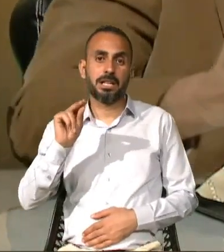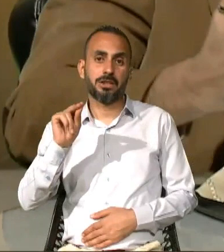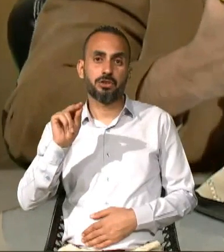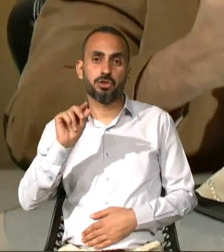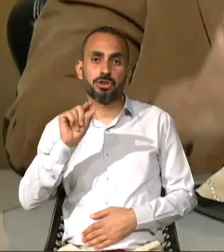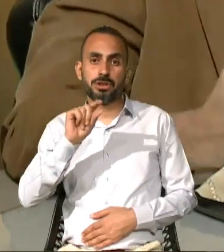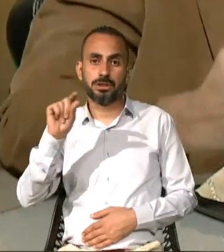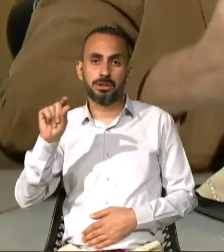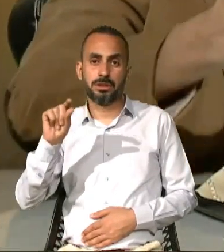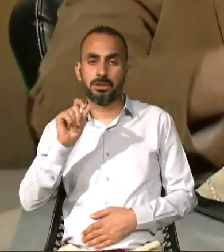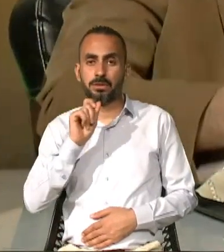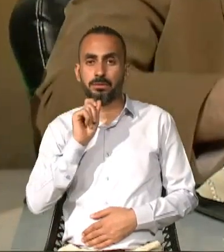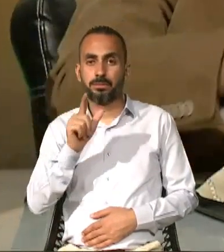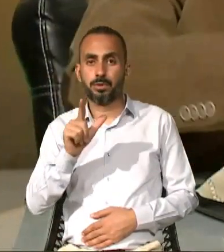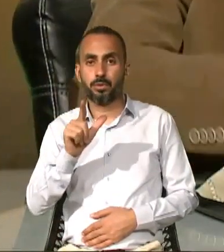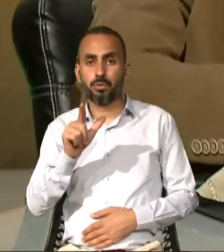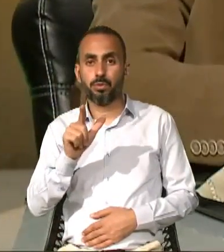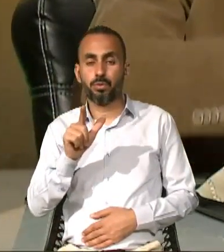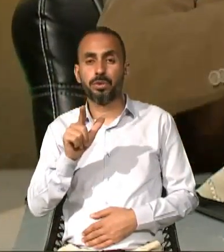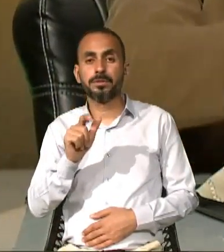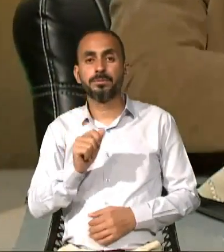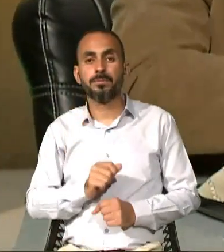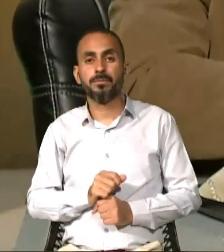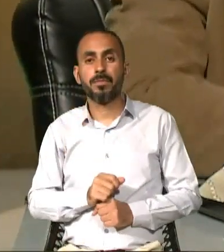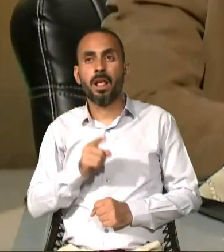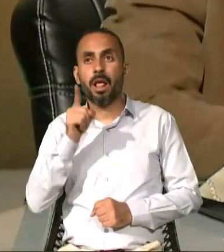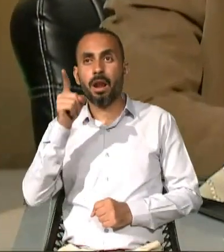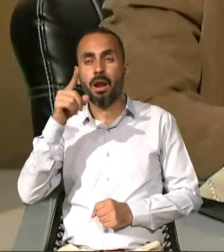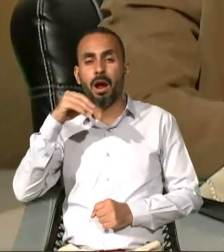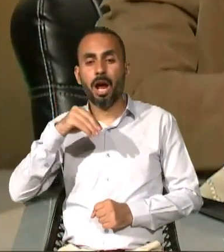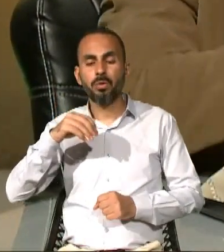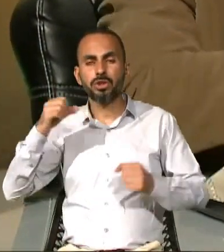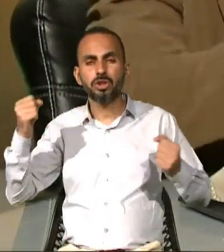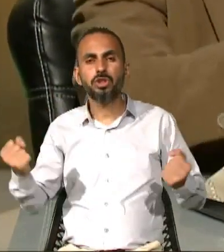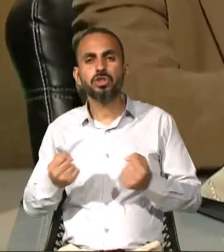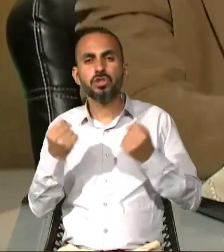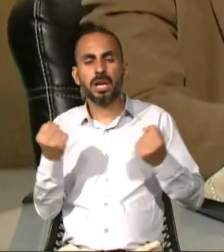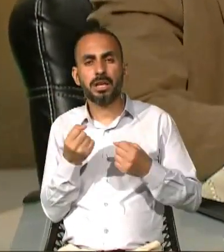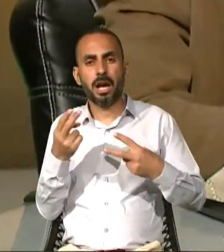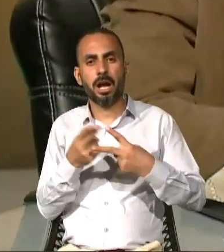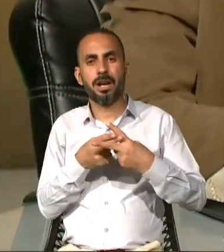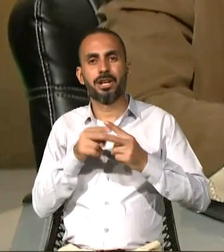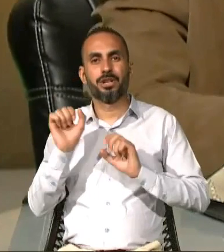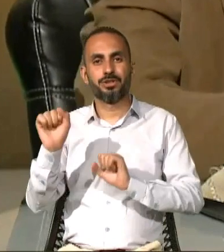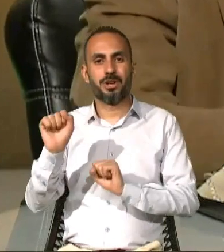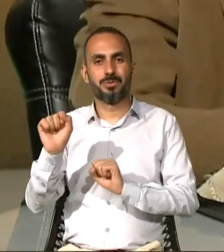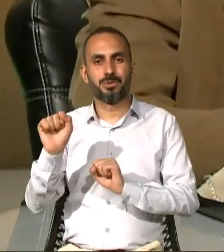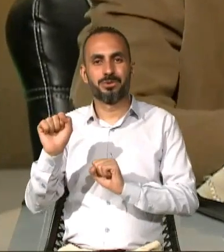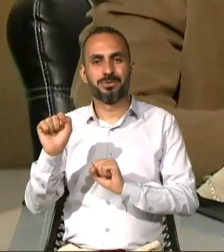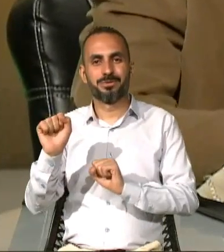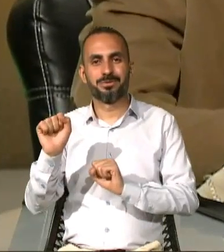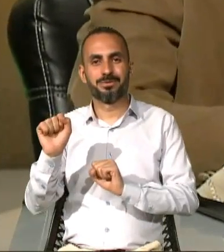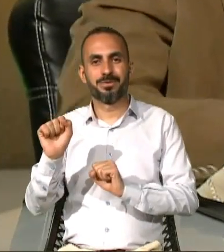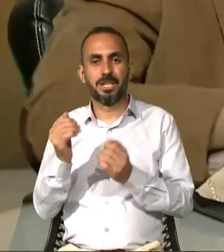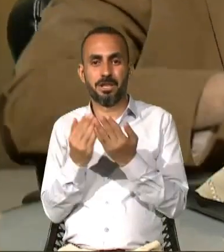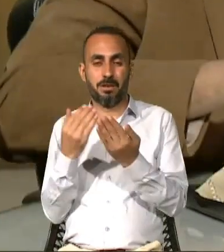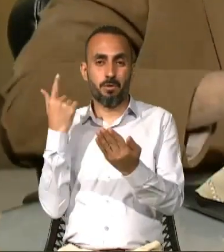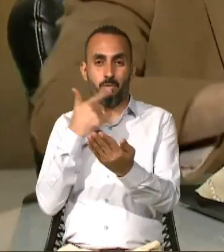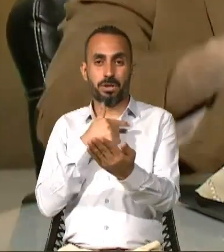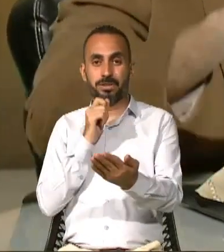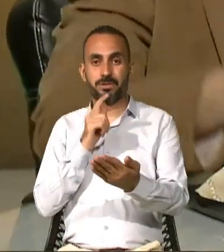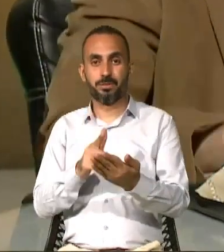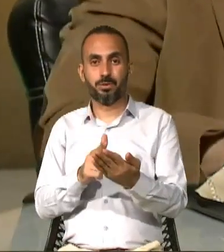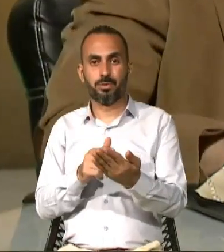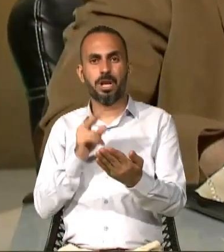يعني ربنا قاصد انه يشجع شعبه فتخيل بقى معايا حضرتك لما الكتاب المقدس يقول لما